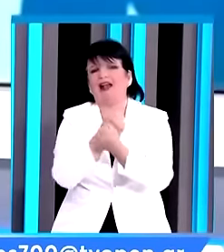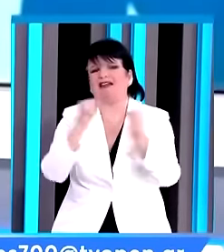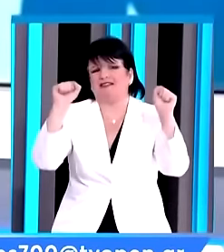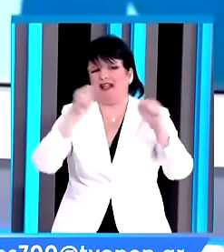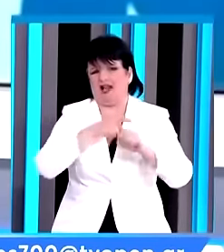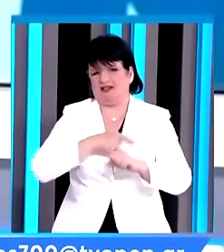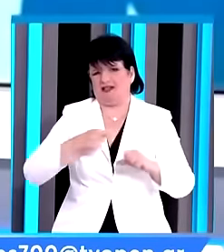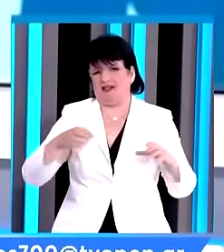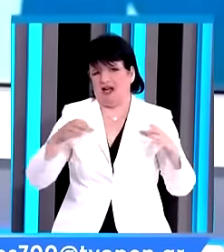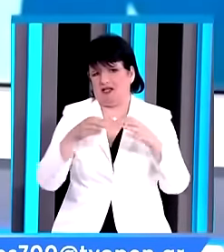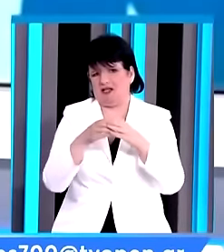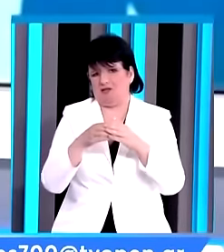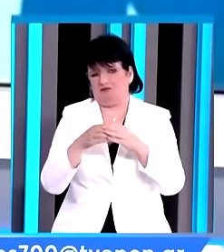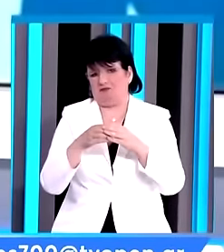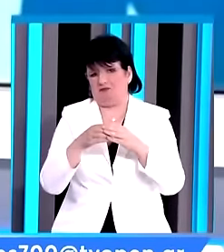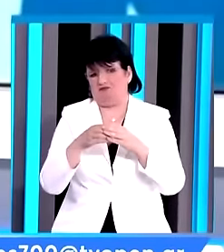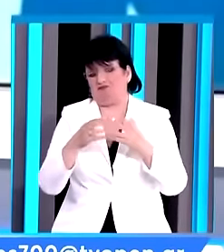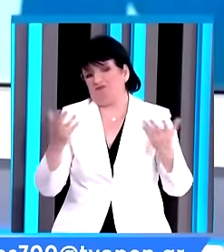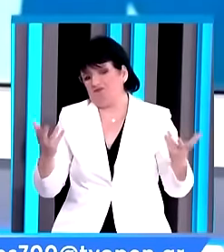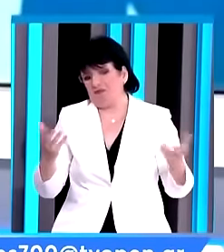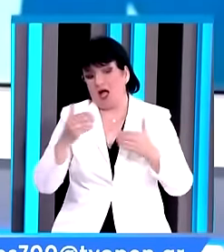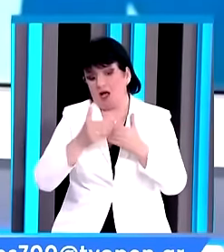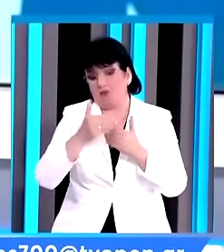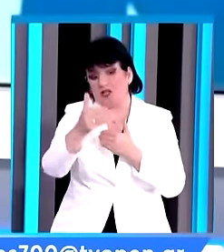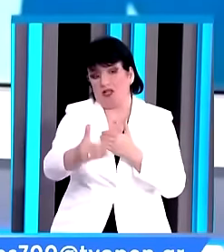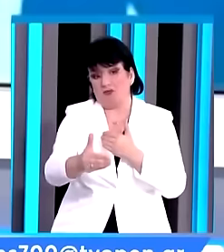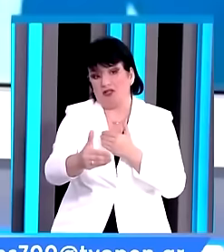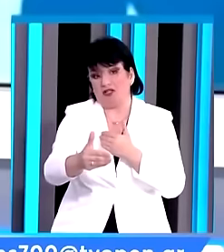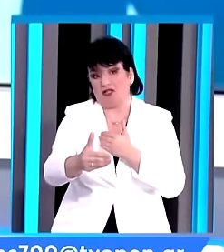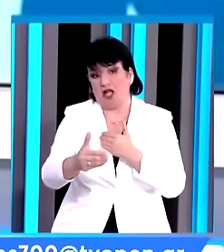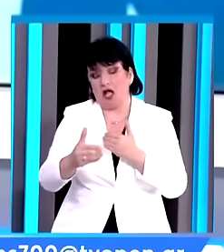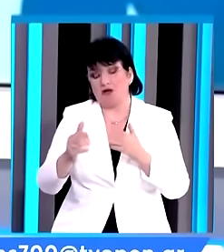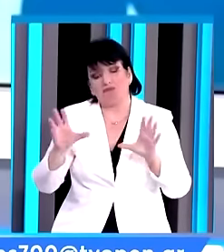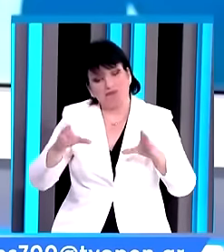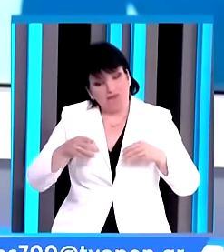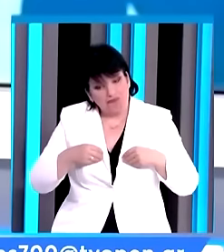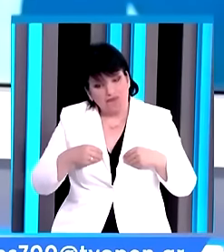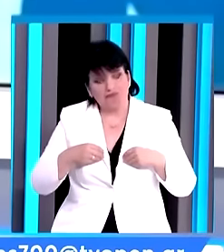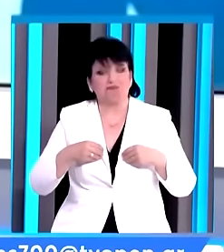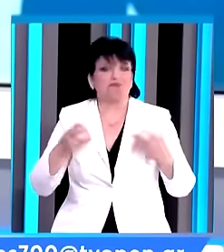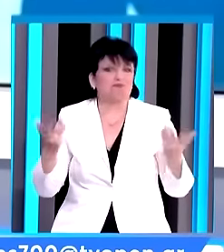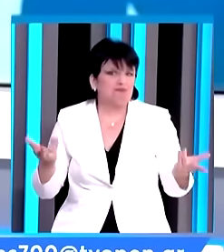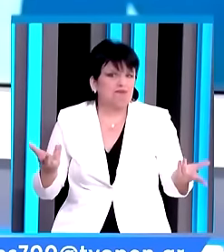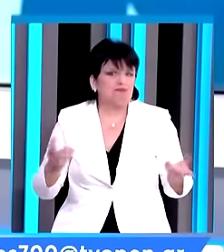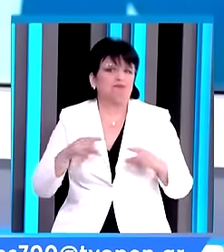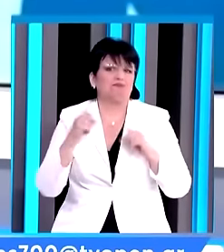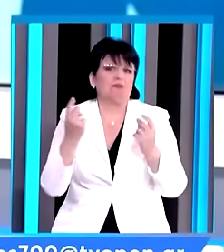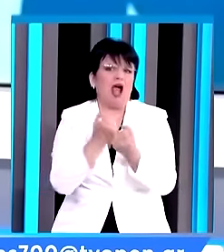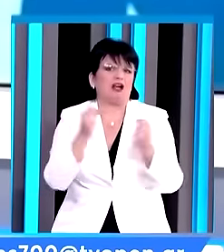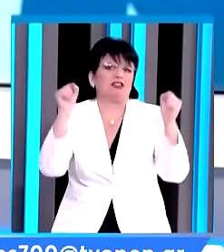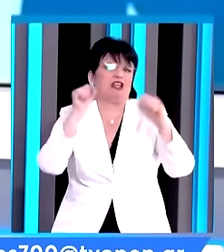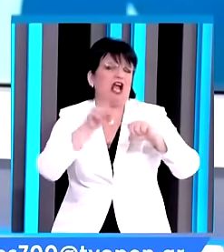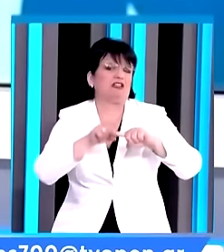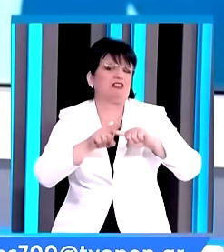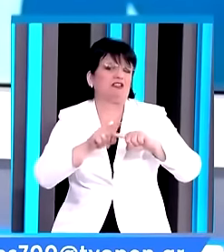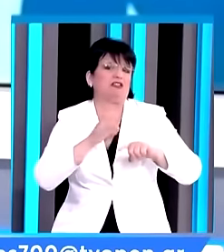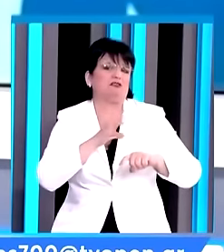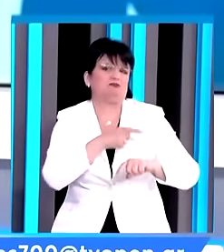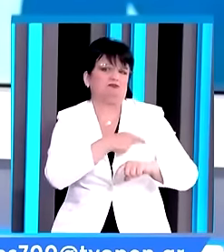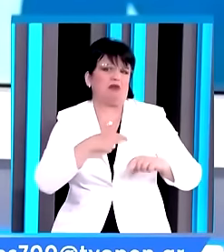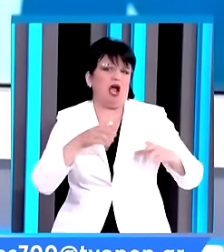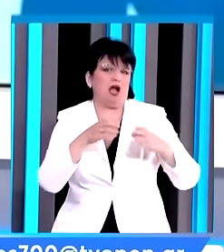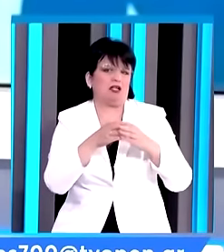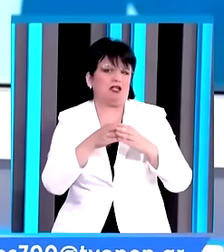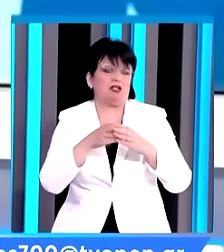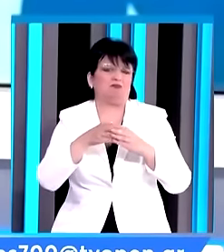αρχή και την ΕΕΠ. Από εκεί και πέρα, η ΕΕΠ συμμορφώνεται με τις υποδείξεις της ανεξάρτητης αρχής. Και δεν θα μπω